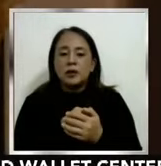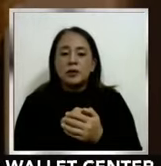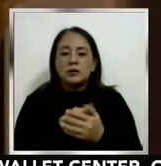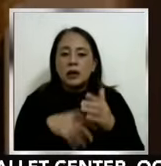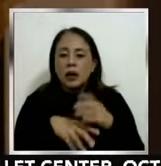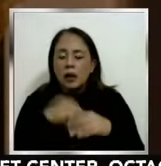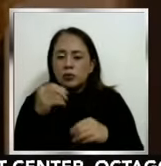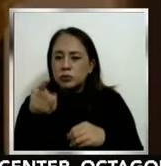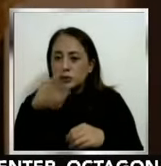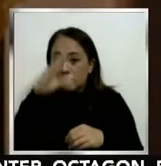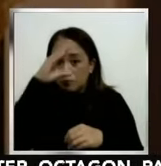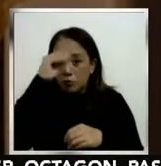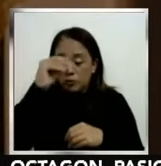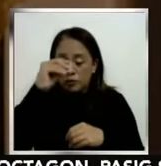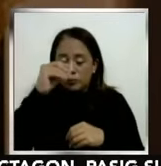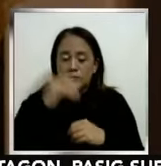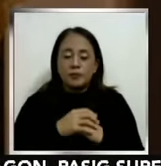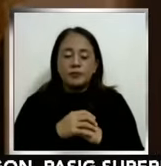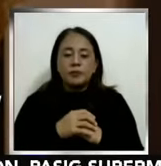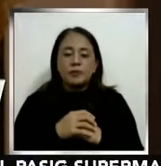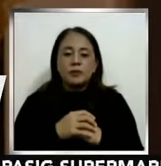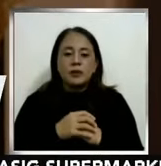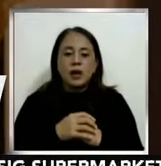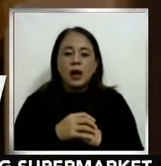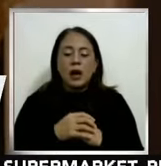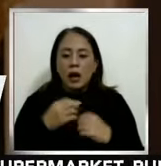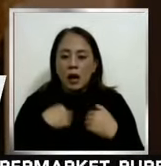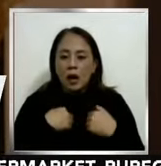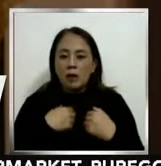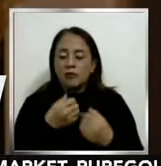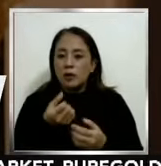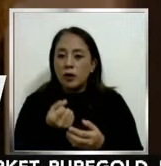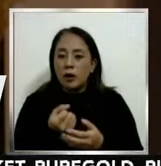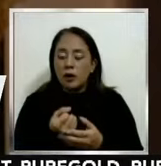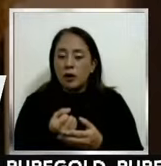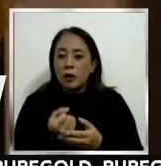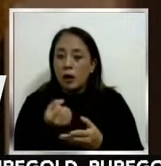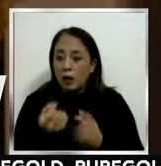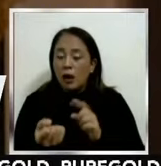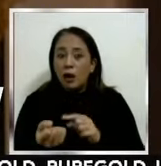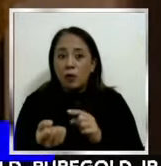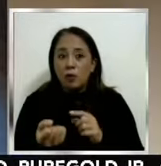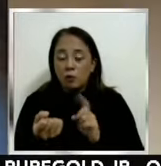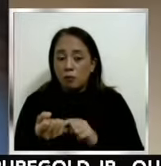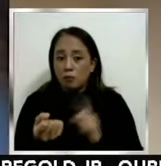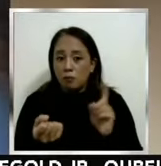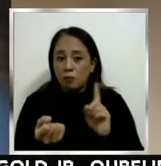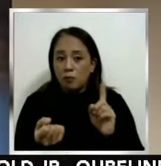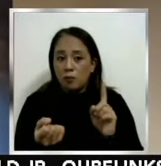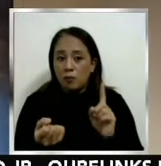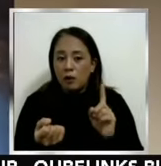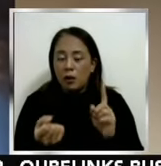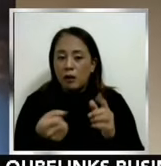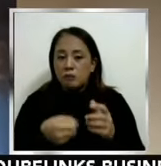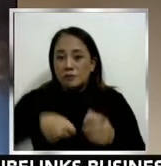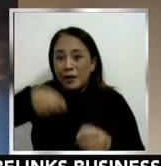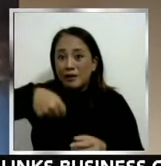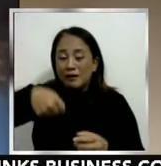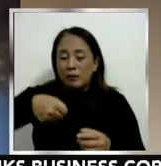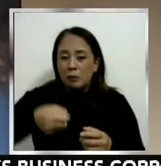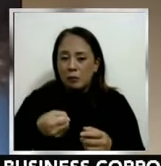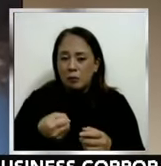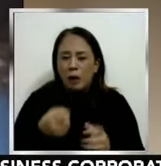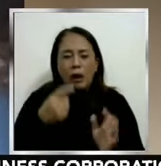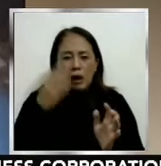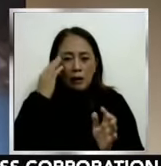lalaki, no? Na hawak-hawak, no? Hawak-hawak ang isang bag na kinilala na